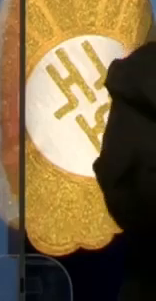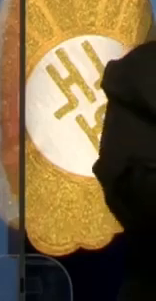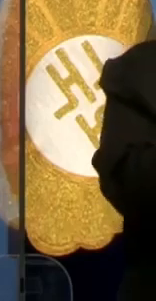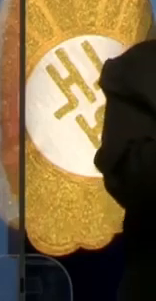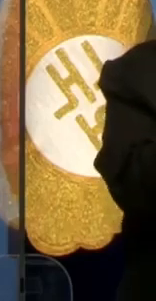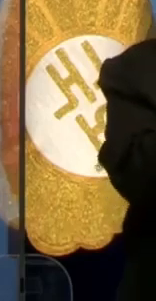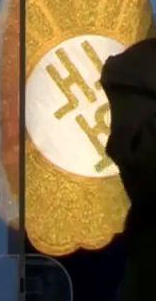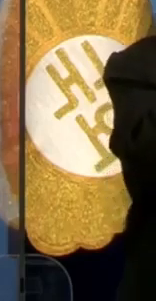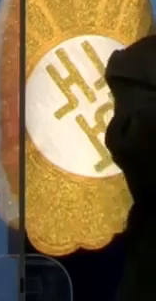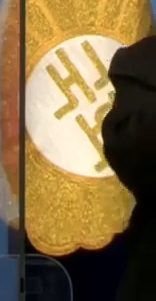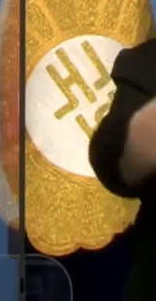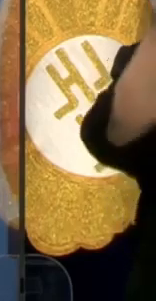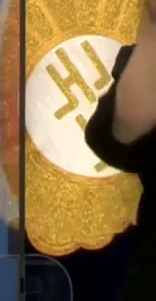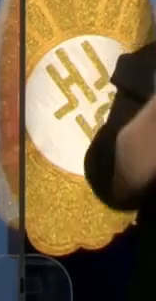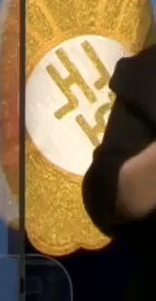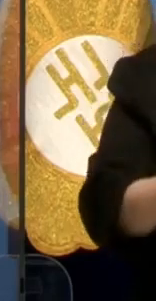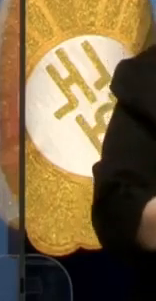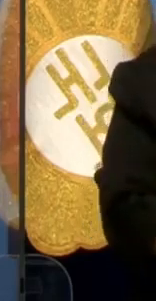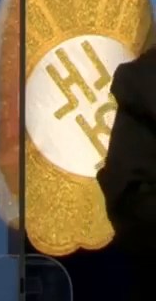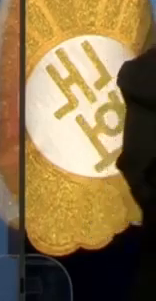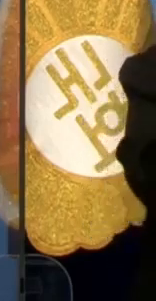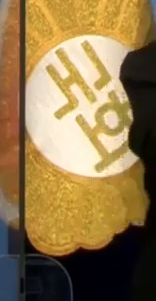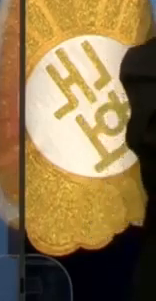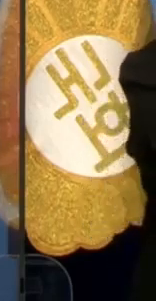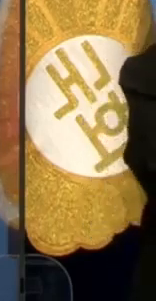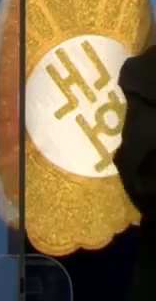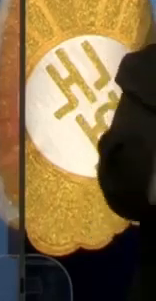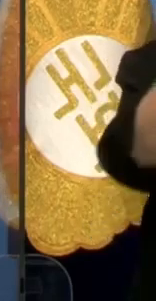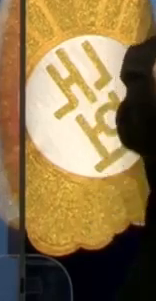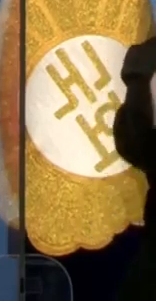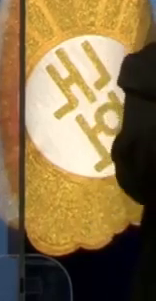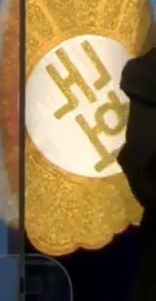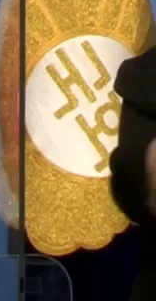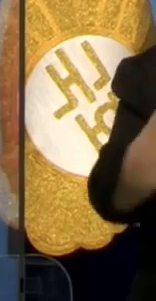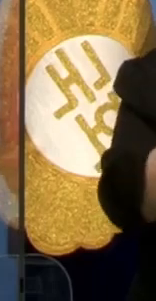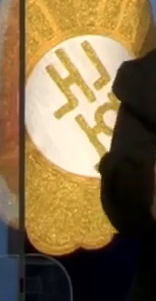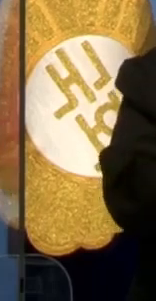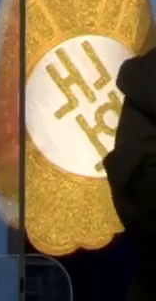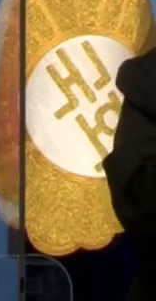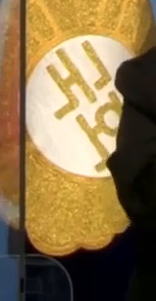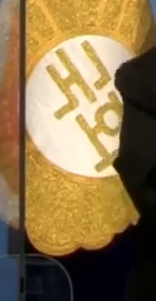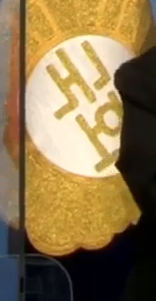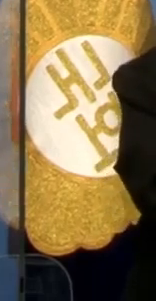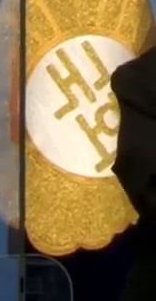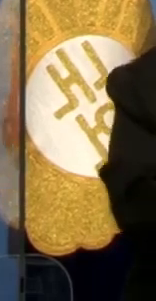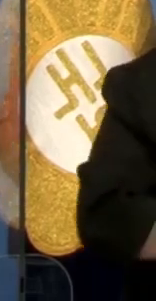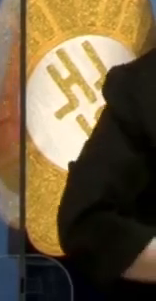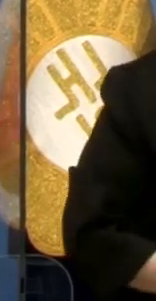최재형 감사원장에 대한 수사에 착수했다는 뉴스까지 나오지 않았습니까?